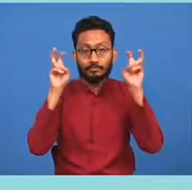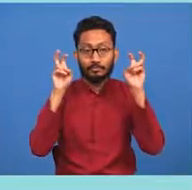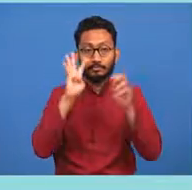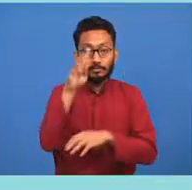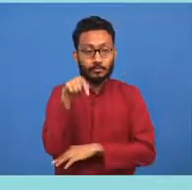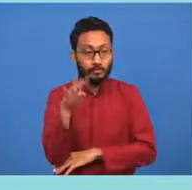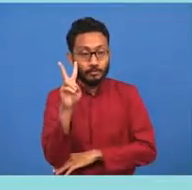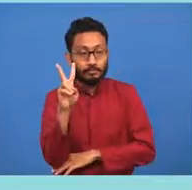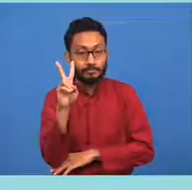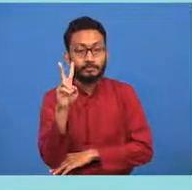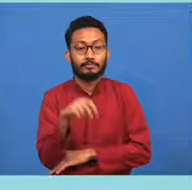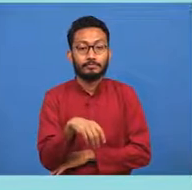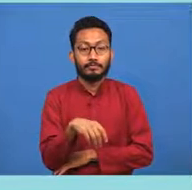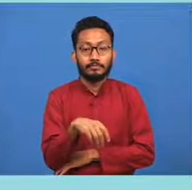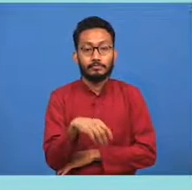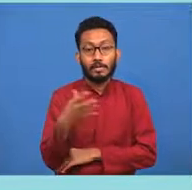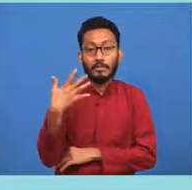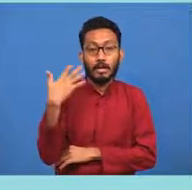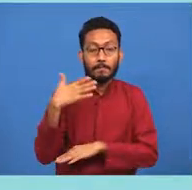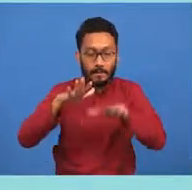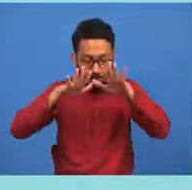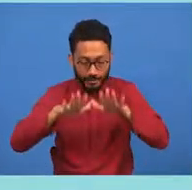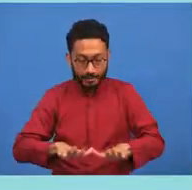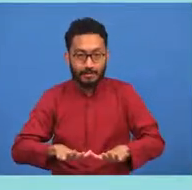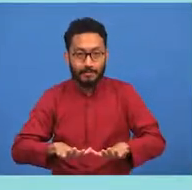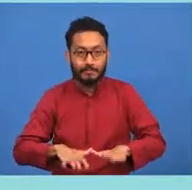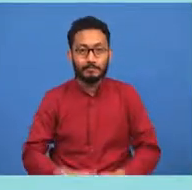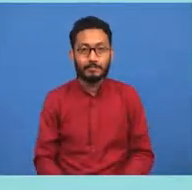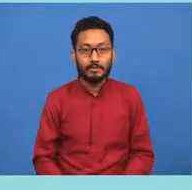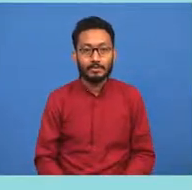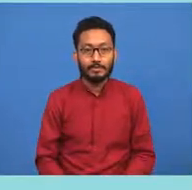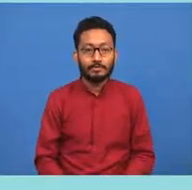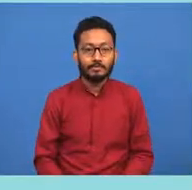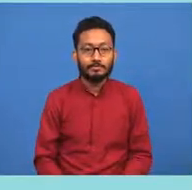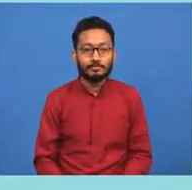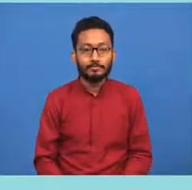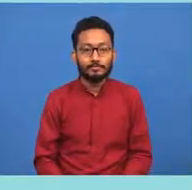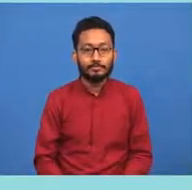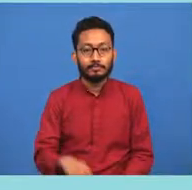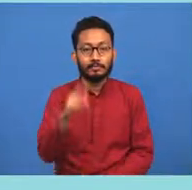haba pemendekkan dalam bab temu kimia, kimia tingkatan 5.